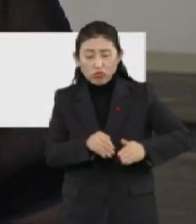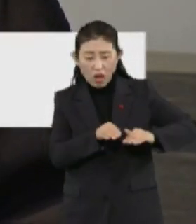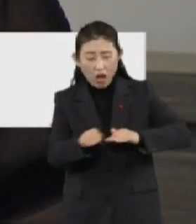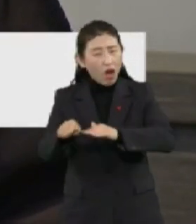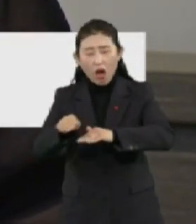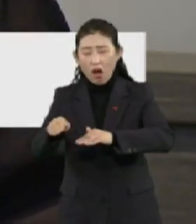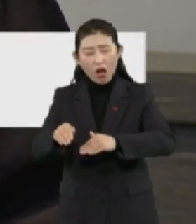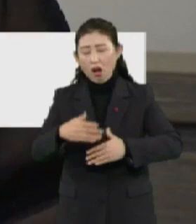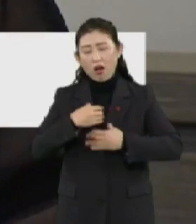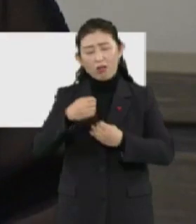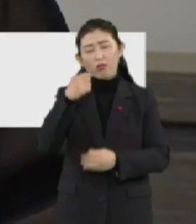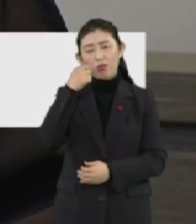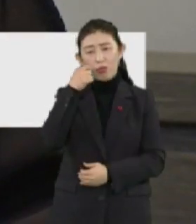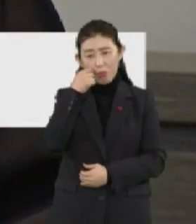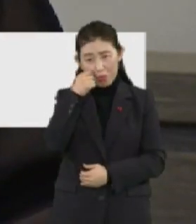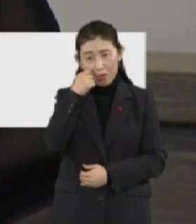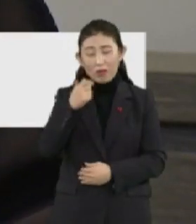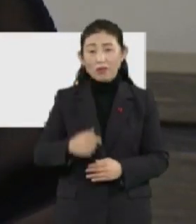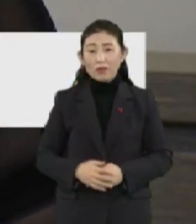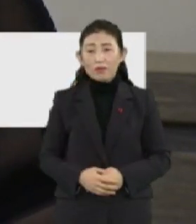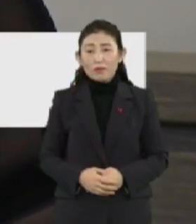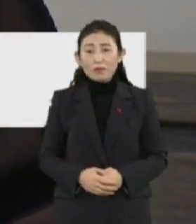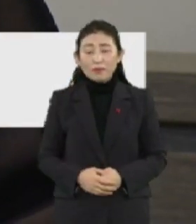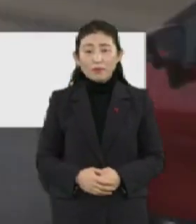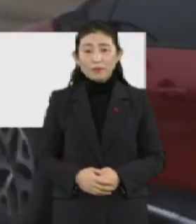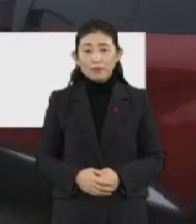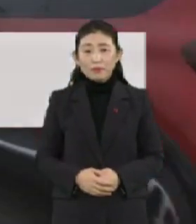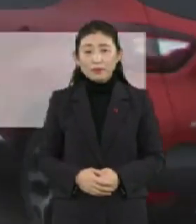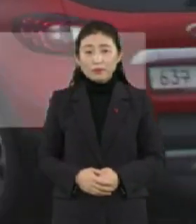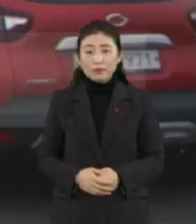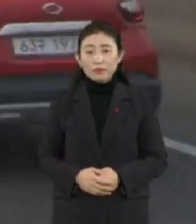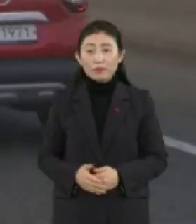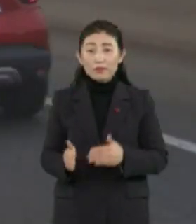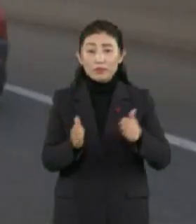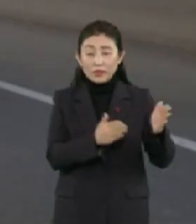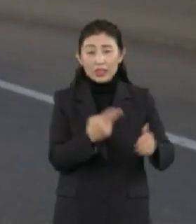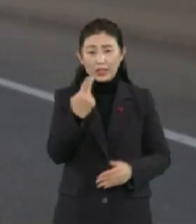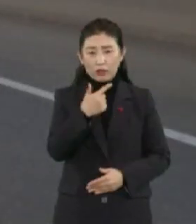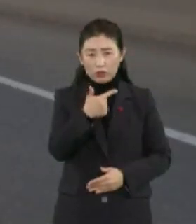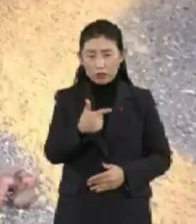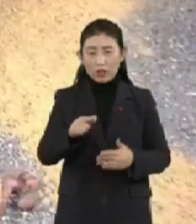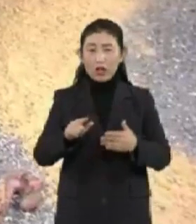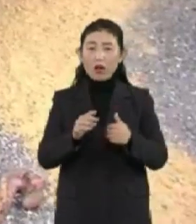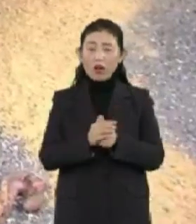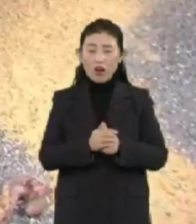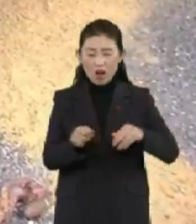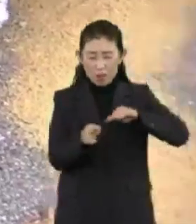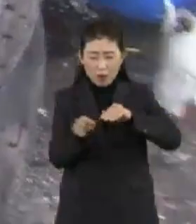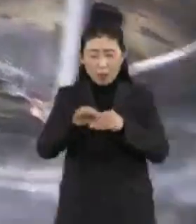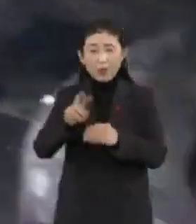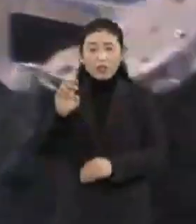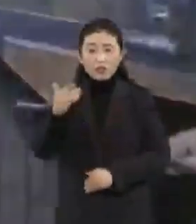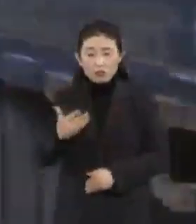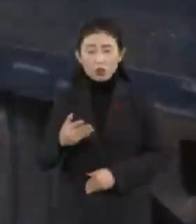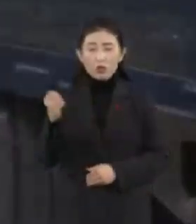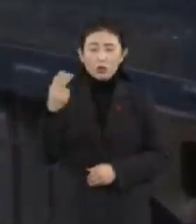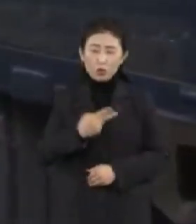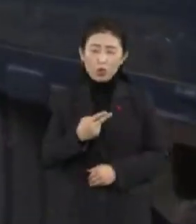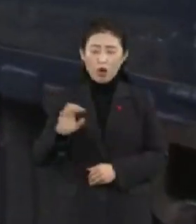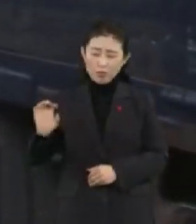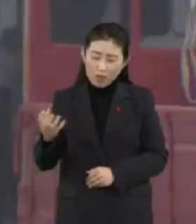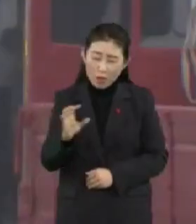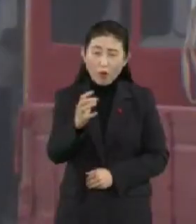안전하게 통행시킬 수 있는 그런 안전성이 담보되지 않는 상태입니다. 또 2006년 29종 추돌, 2019년 태풍 링링